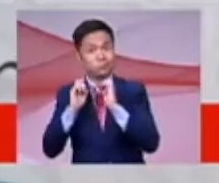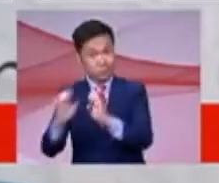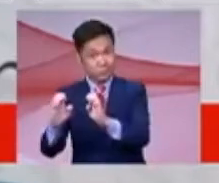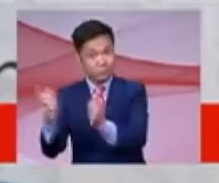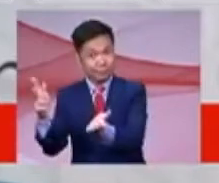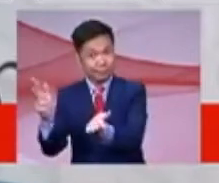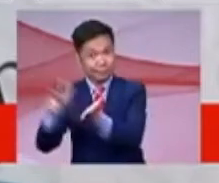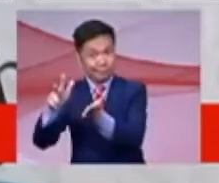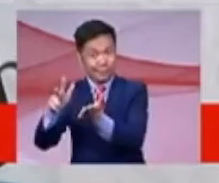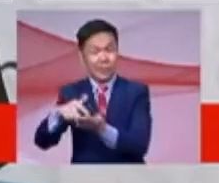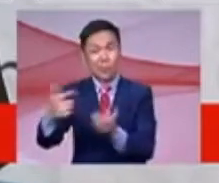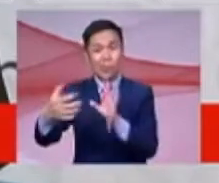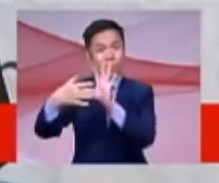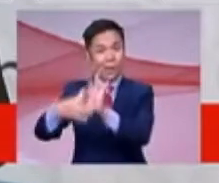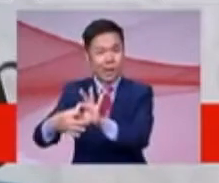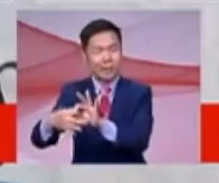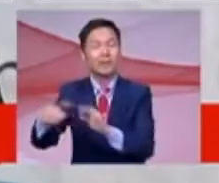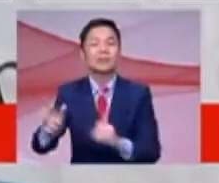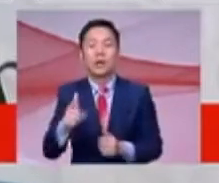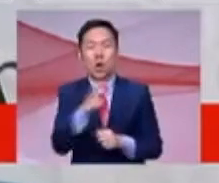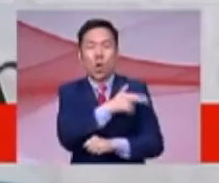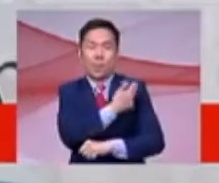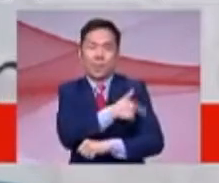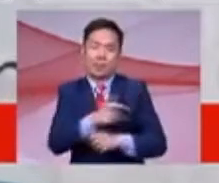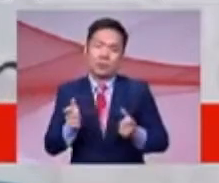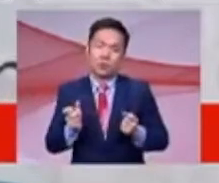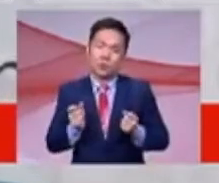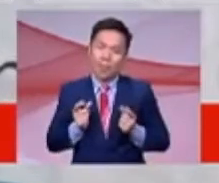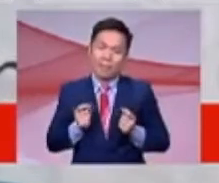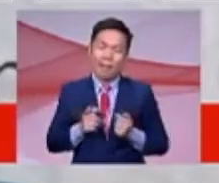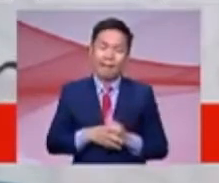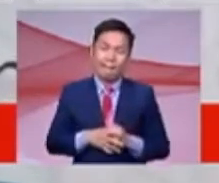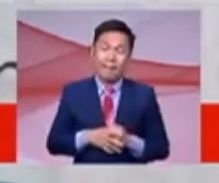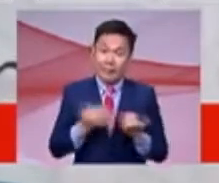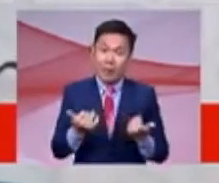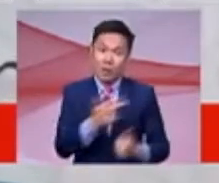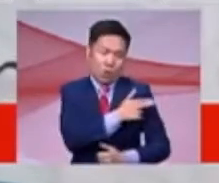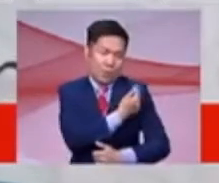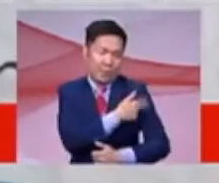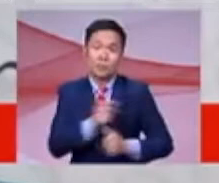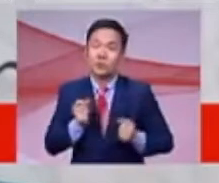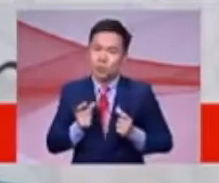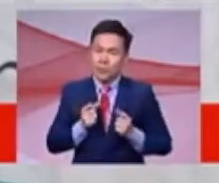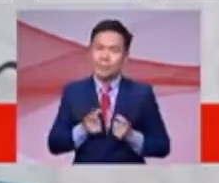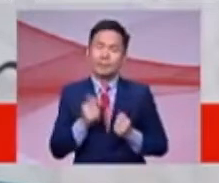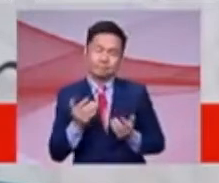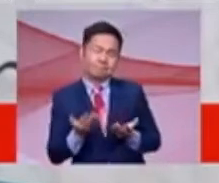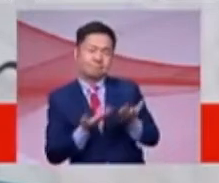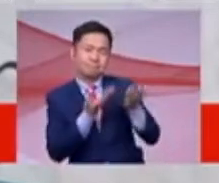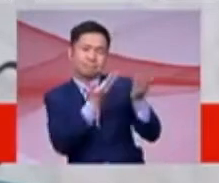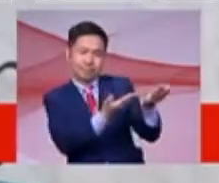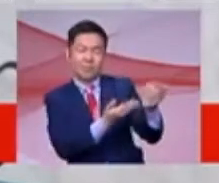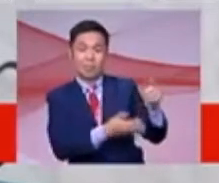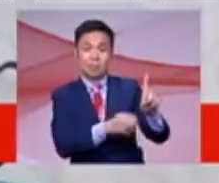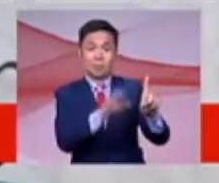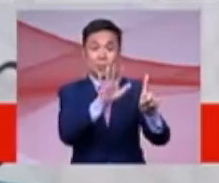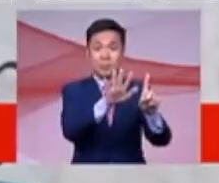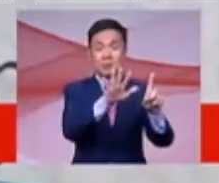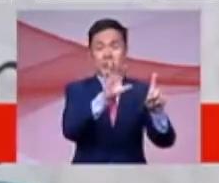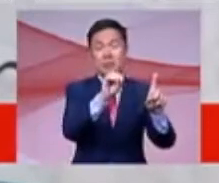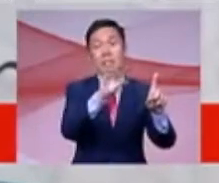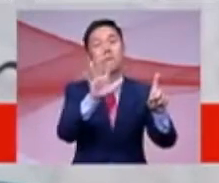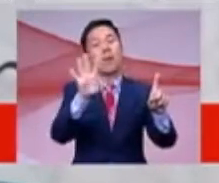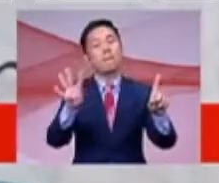dengan hospital swasta, dan pada hari ini hospital swasta telah pun menawarkan